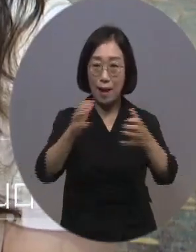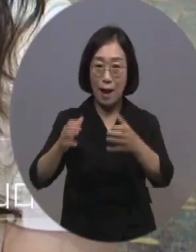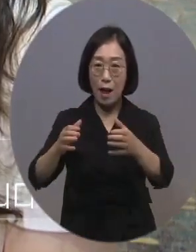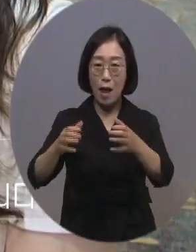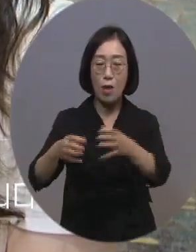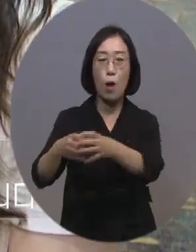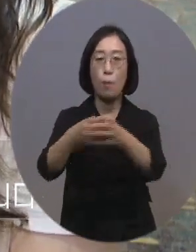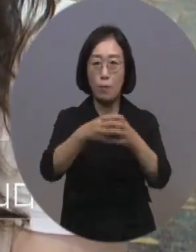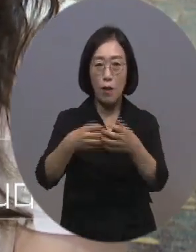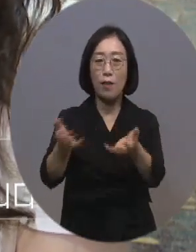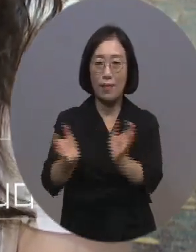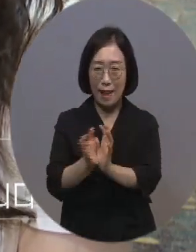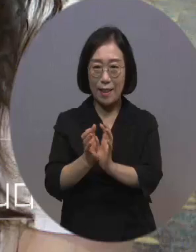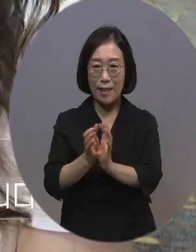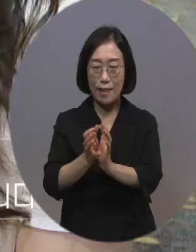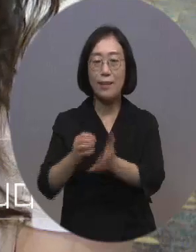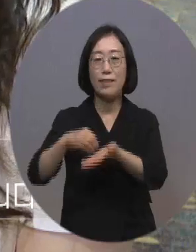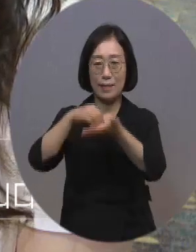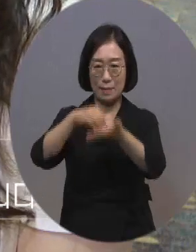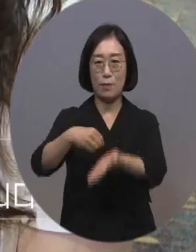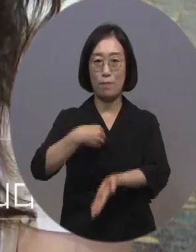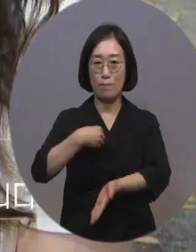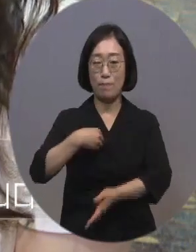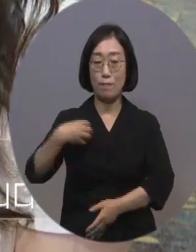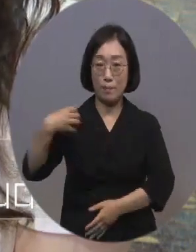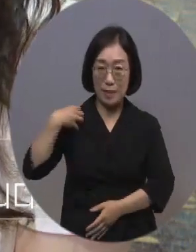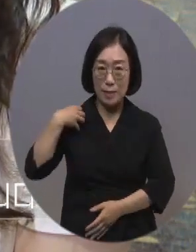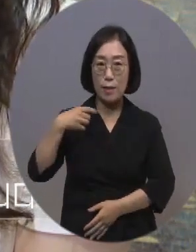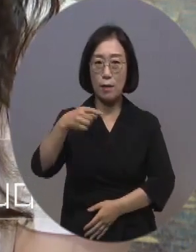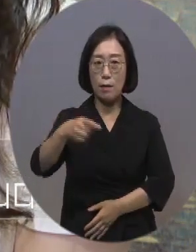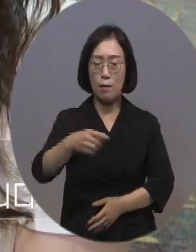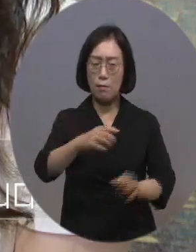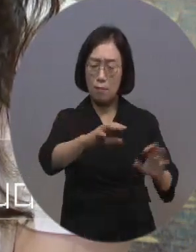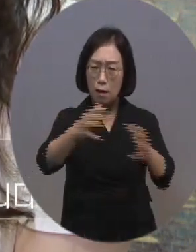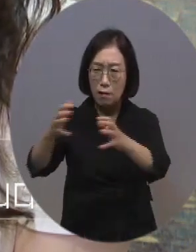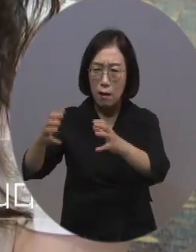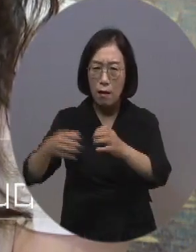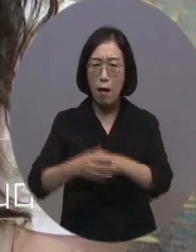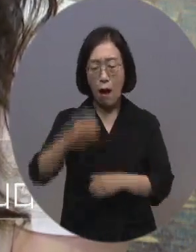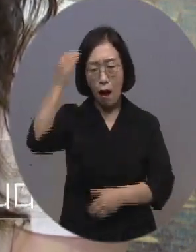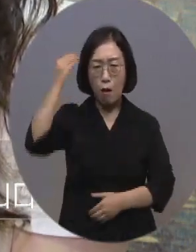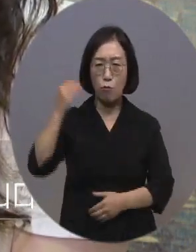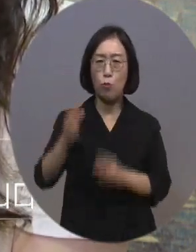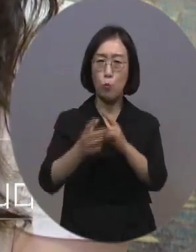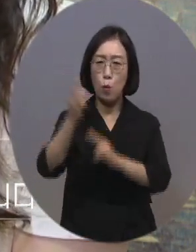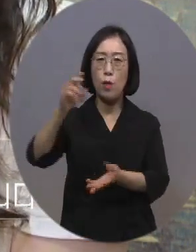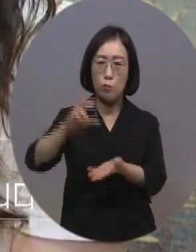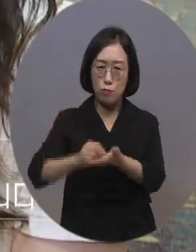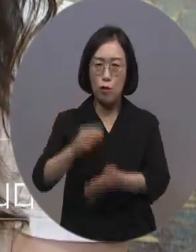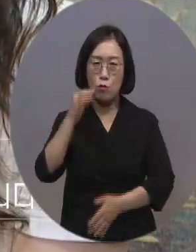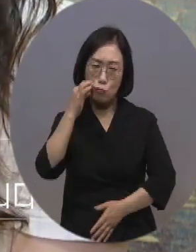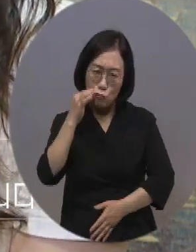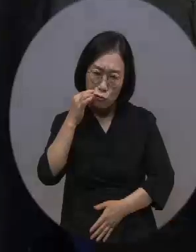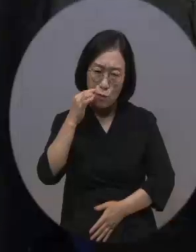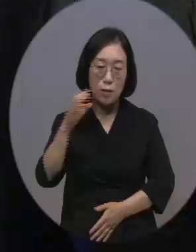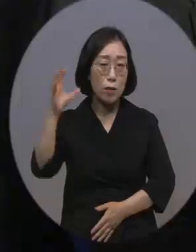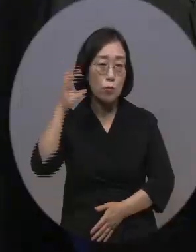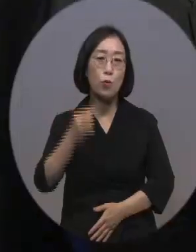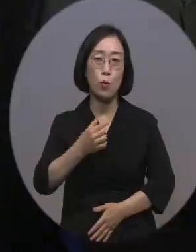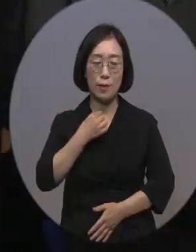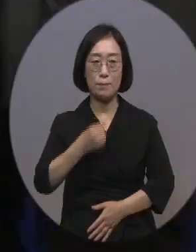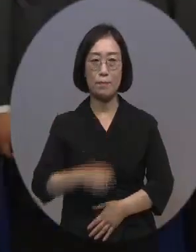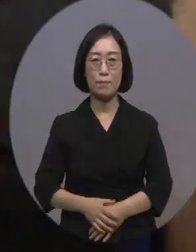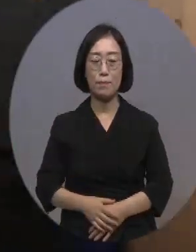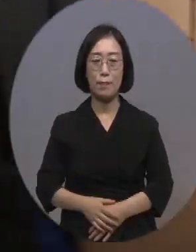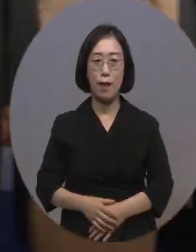세계 여러 나라 사람들이 한국에서 통일에 관해서 이야기하는 게 궁금해서 왔습니다.